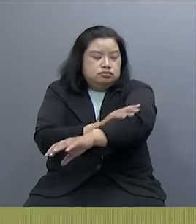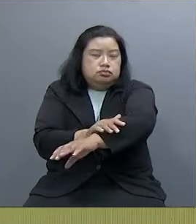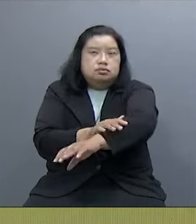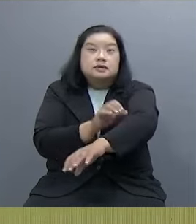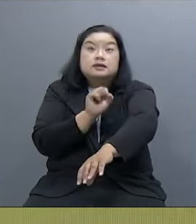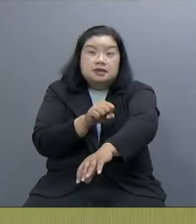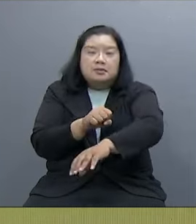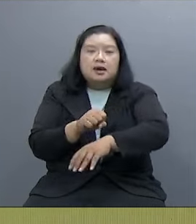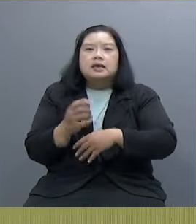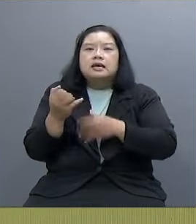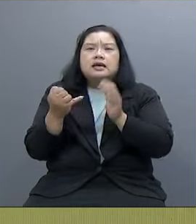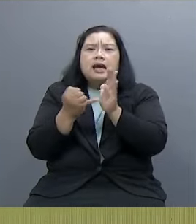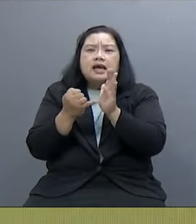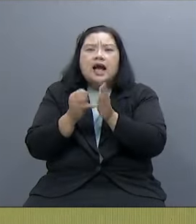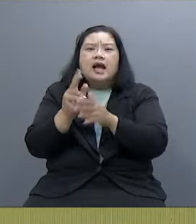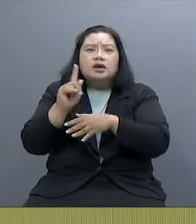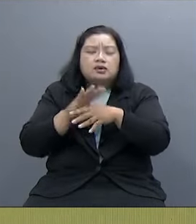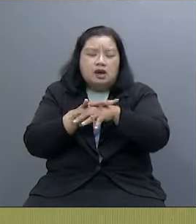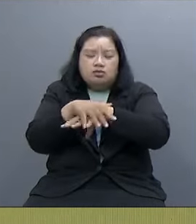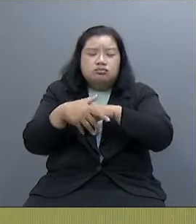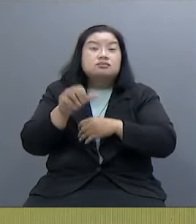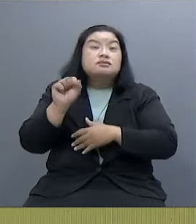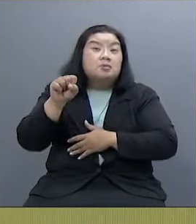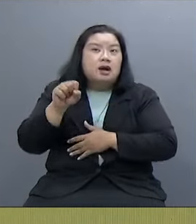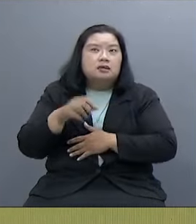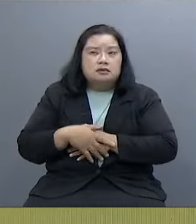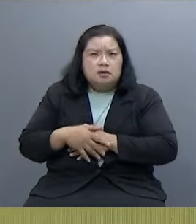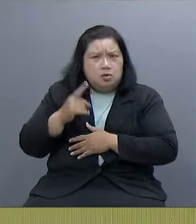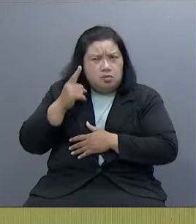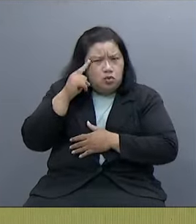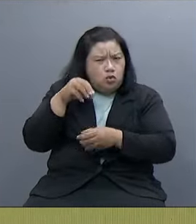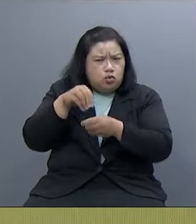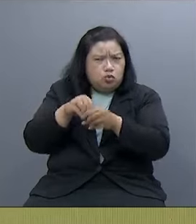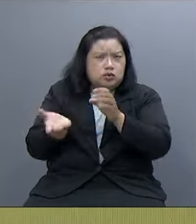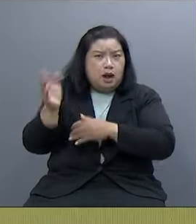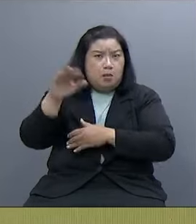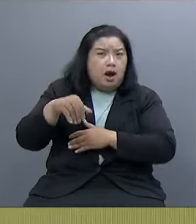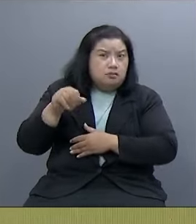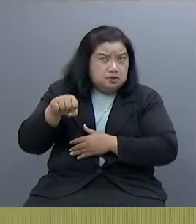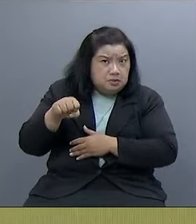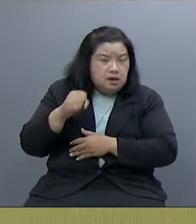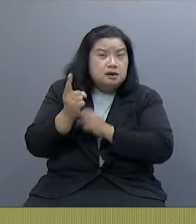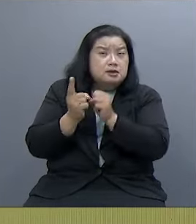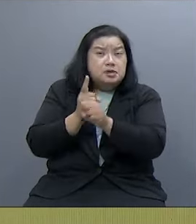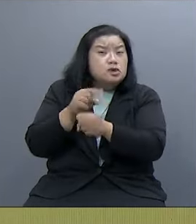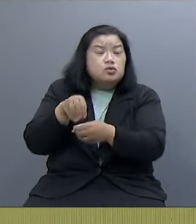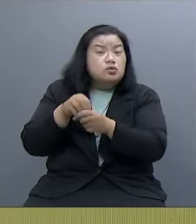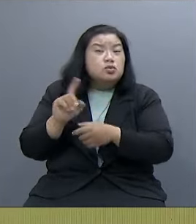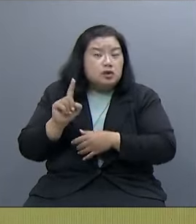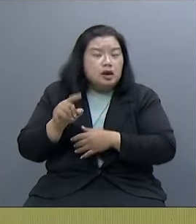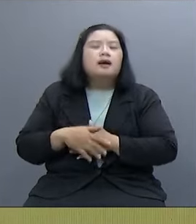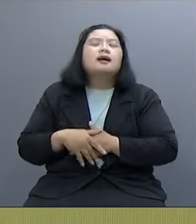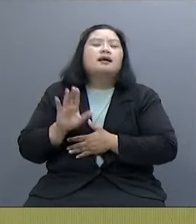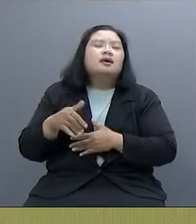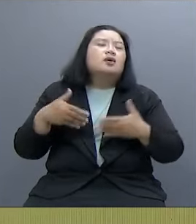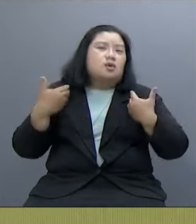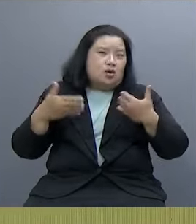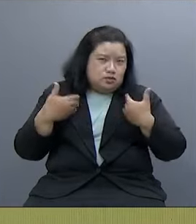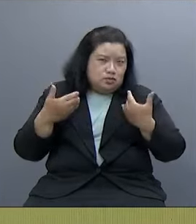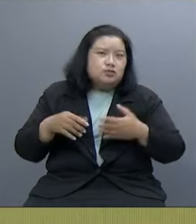ก็จะขึ้นง่ายอะไรเงี้ยไม่รู้ว่าน้องคนนั้นเขาลงไปเป็นวันหรือเปล่าหรือลงไปเป็นปีแล้วนะคะก็เป็นอีกหนึ่งสีสันละกันนะคะคุณผู้ชมเมื่อ